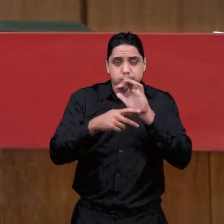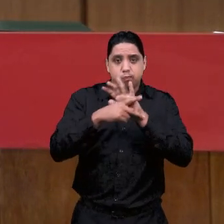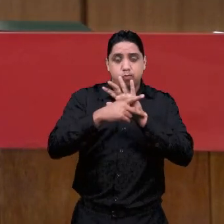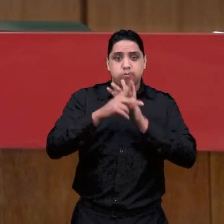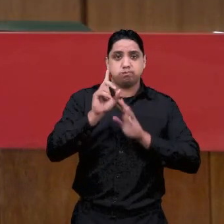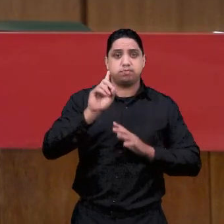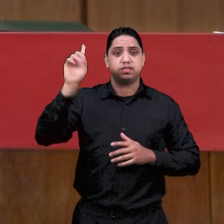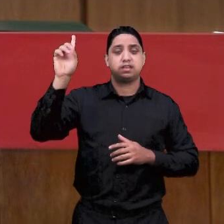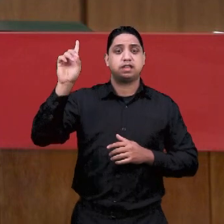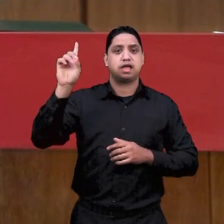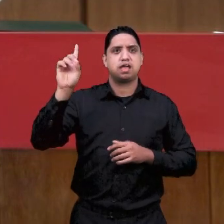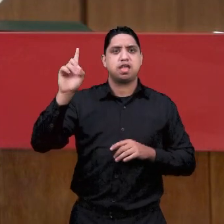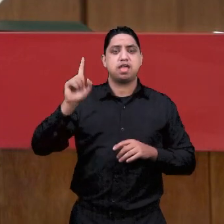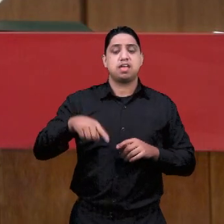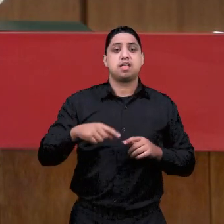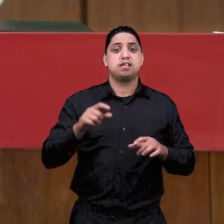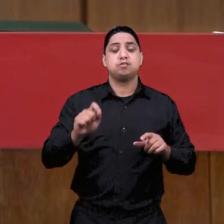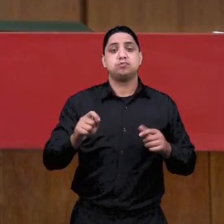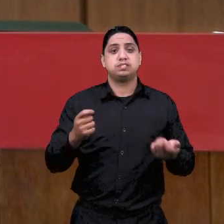sont les entrelignes